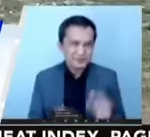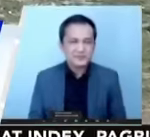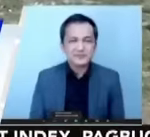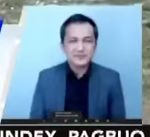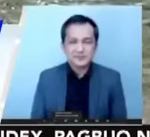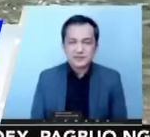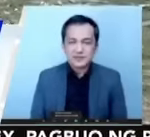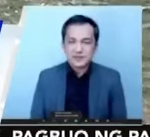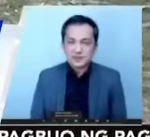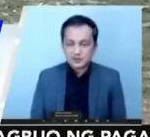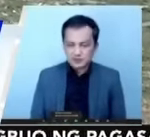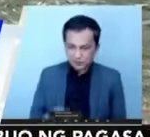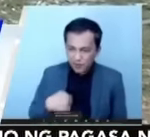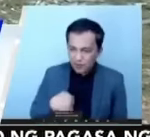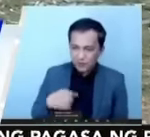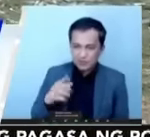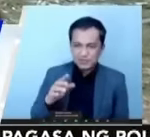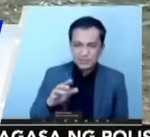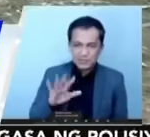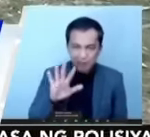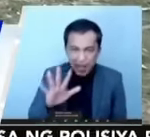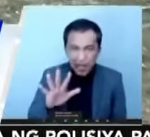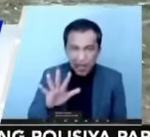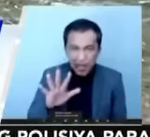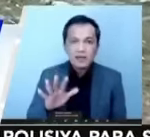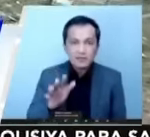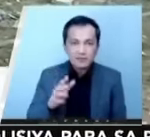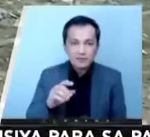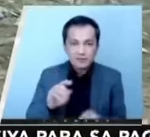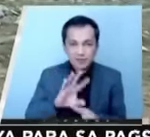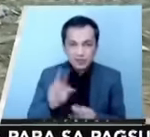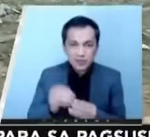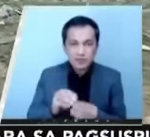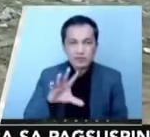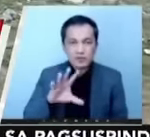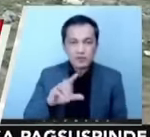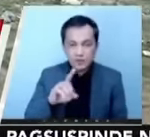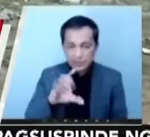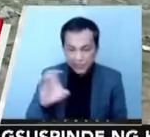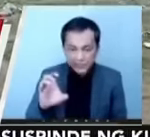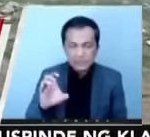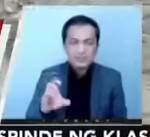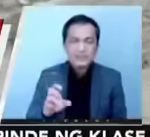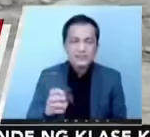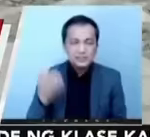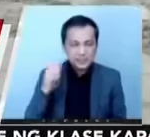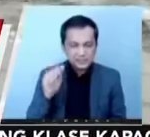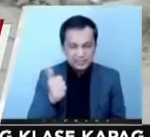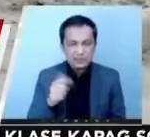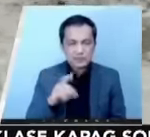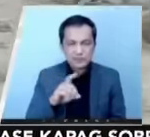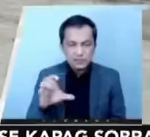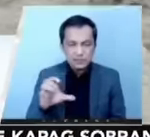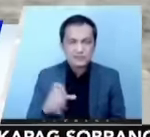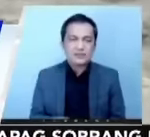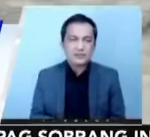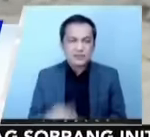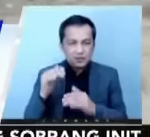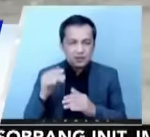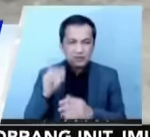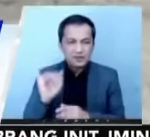5 lang, 100 na. Dati yung 10 pasero, 100. Sana nga forever na, joke